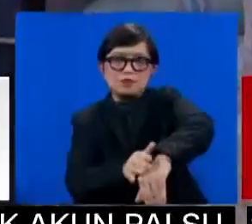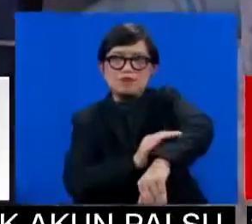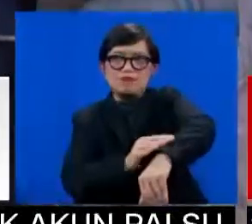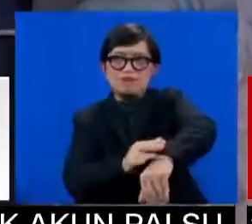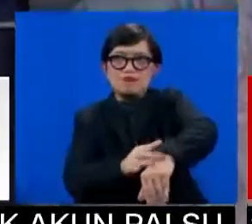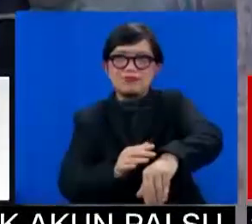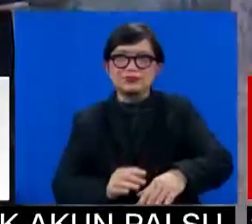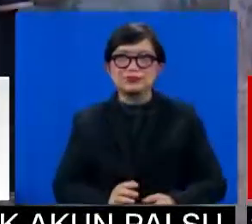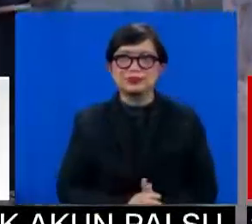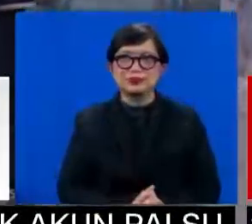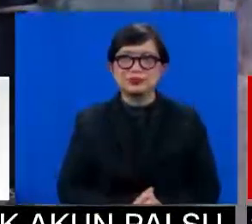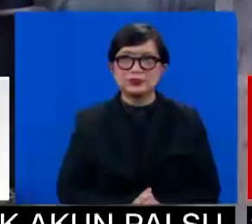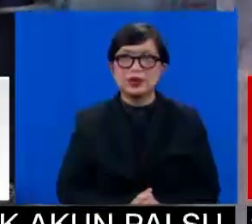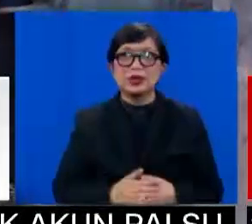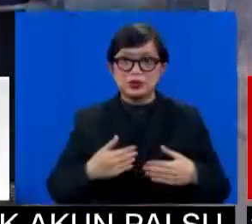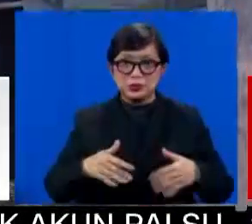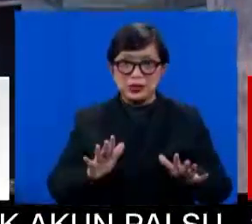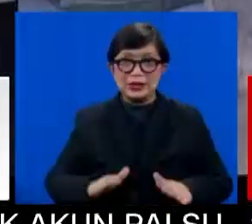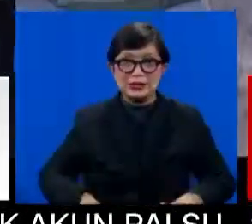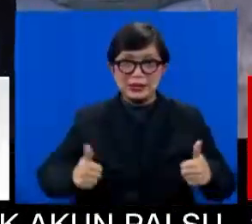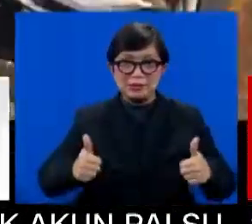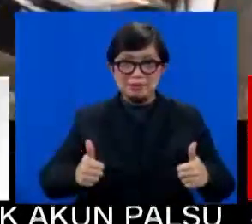pesanan bang buat korban? Udah, ya?